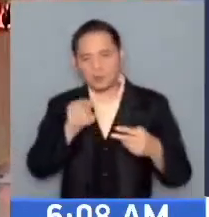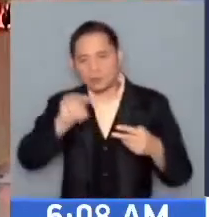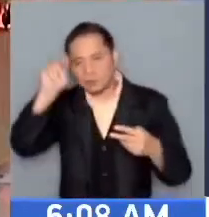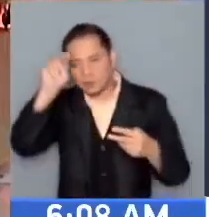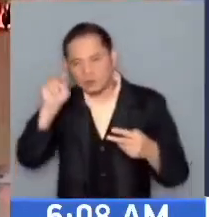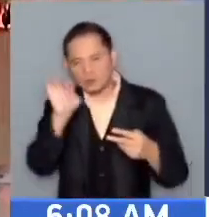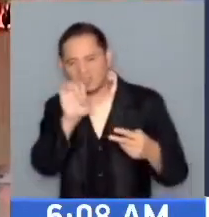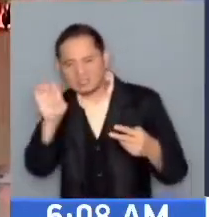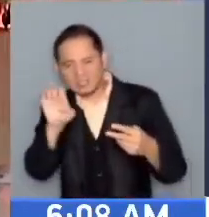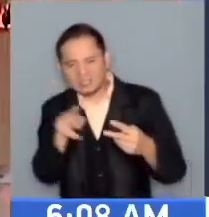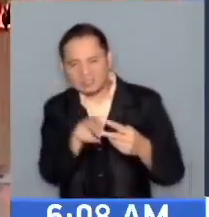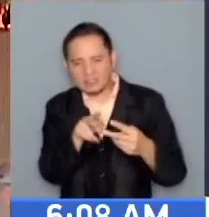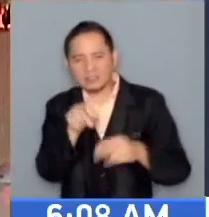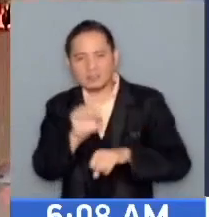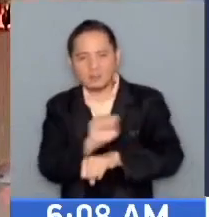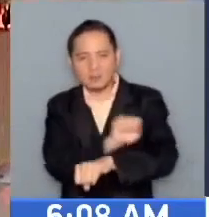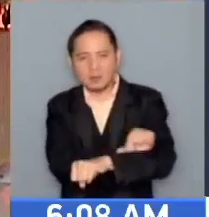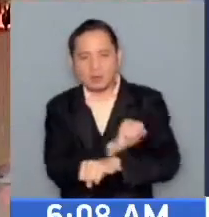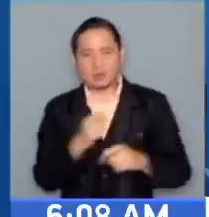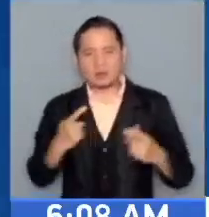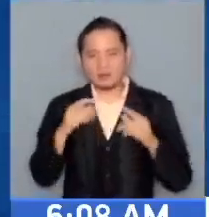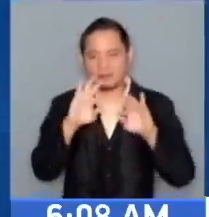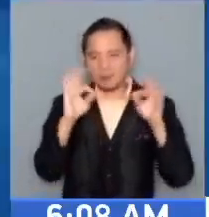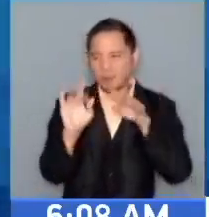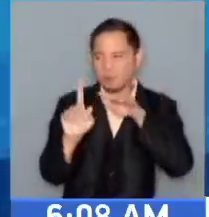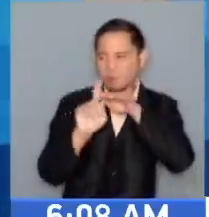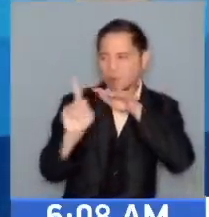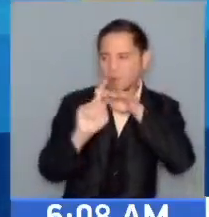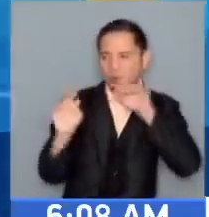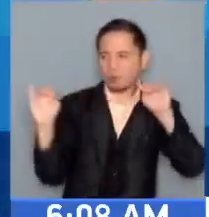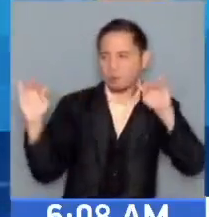inilikas. Narito ang unang balita.